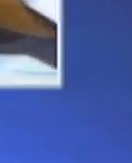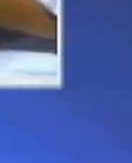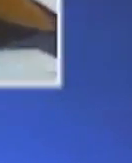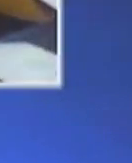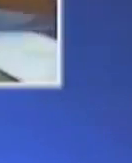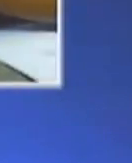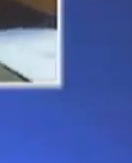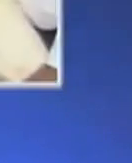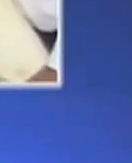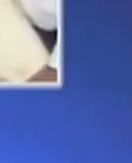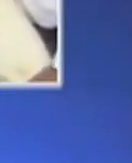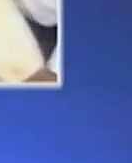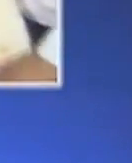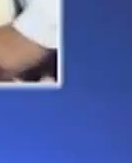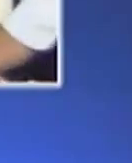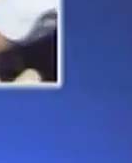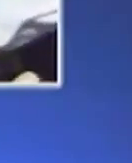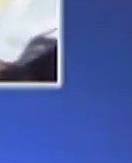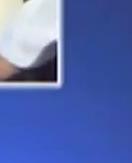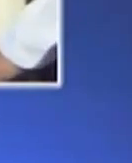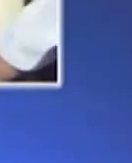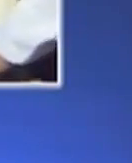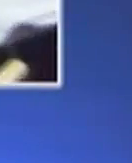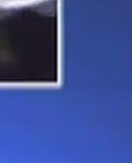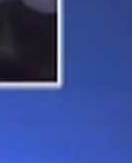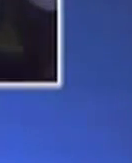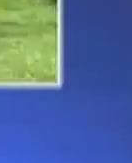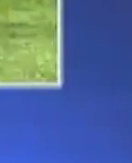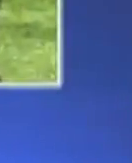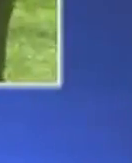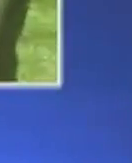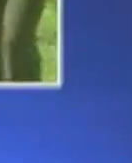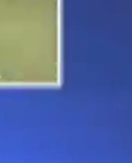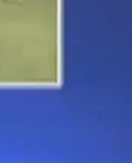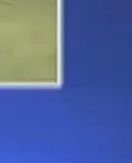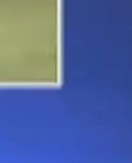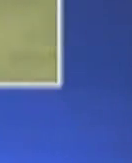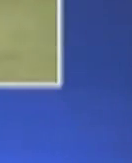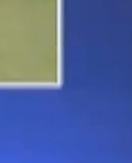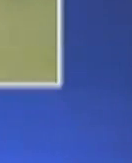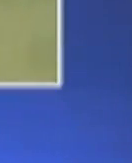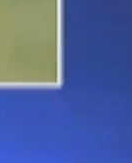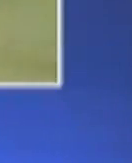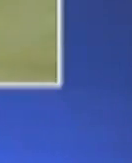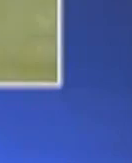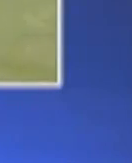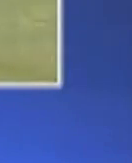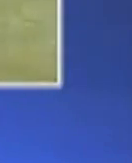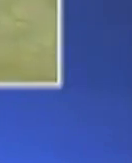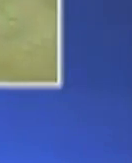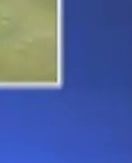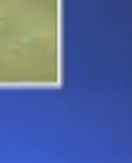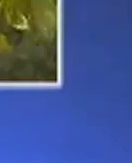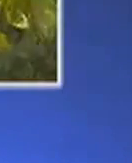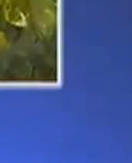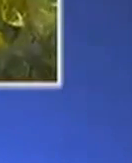อยตุงพระองค์มีส่วนร่วมและก็ช่วยให้ชาวเขาซึ่งเป็นชนกลุ่มน้อยทางภาคเหนือได้เลิกการท